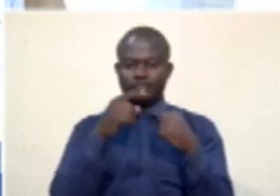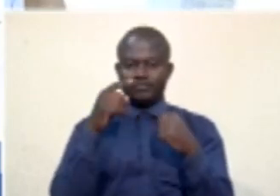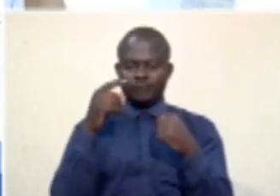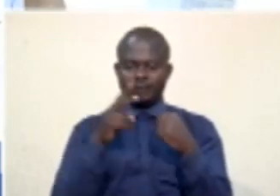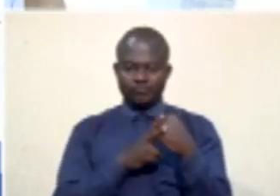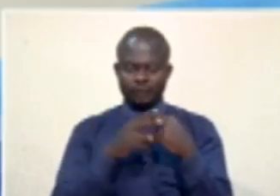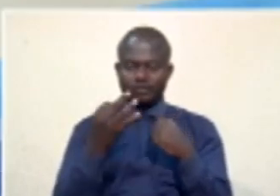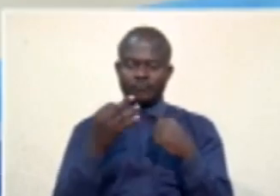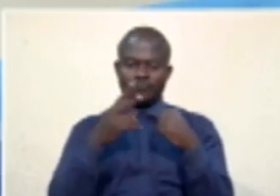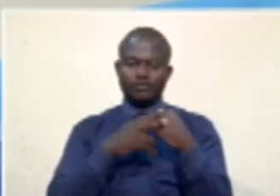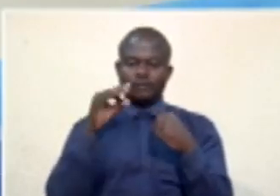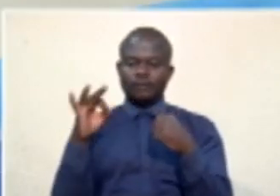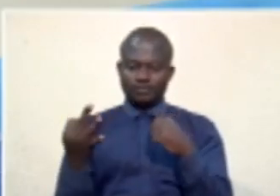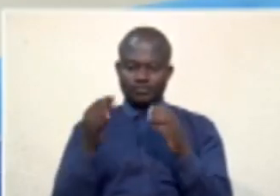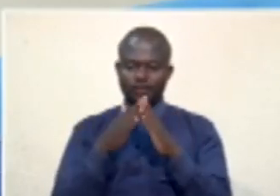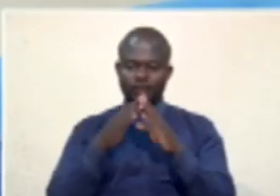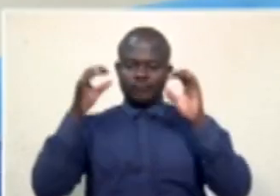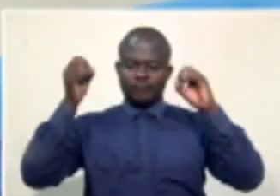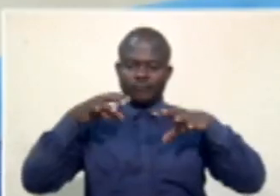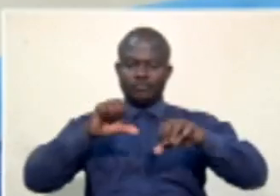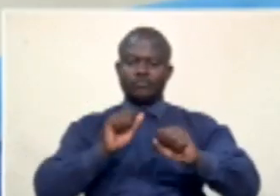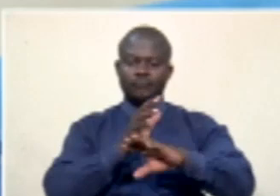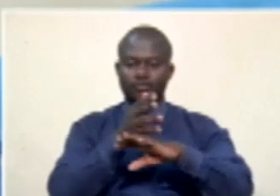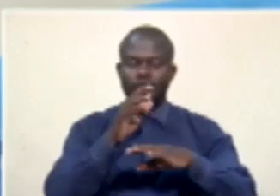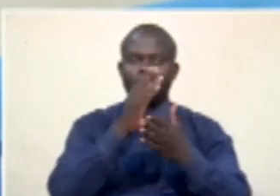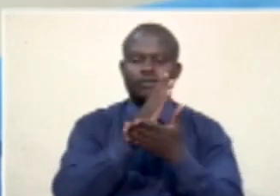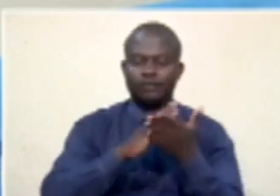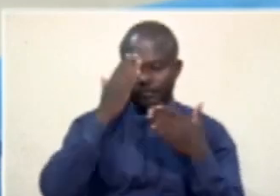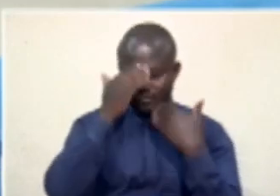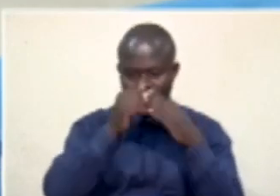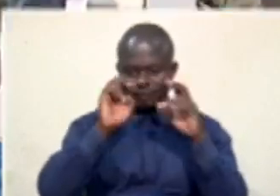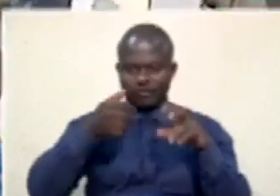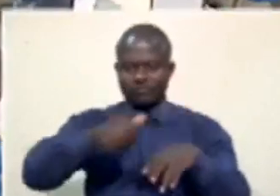6,633. Umujyi wa Kigali wihariye abarenga 1/2 kuko bo